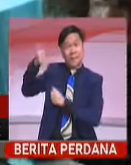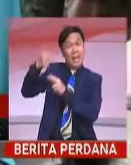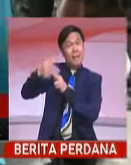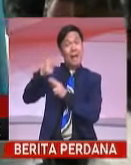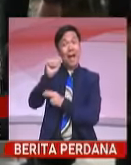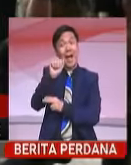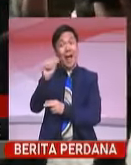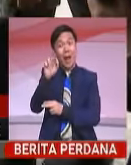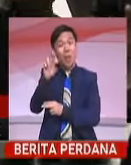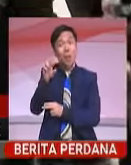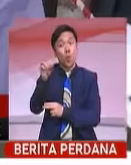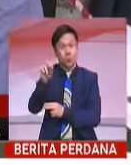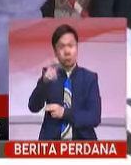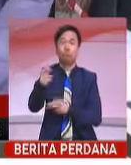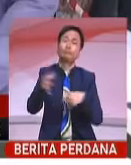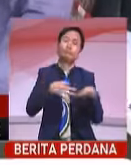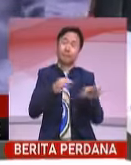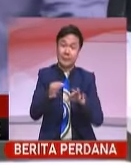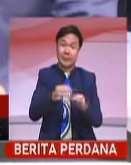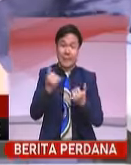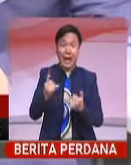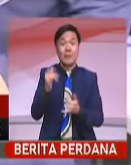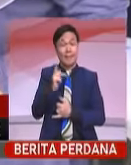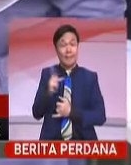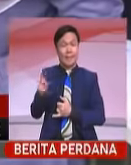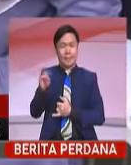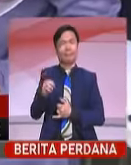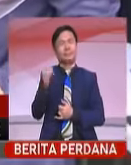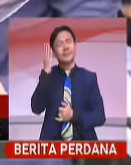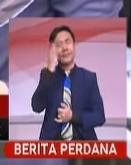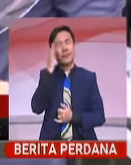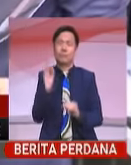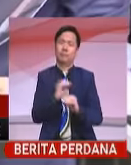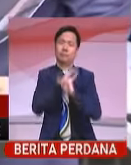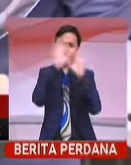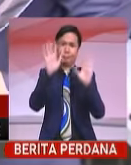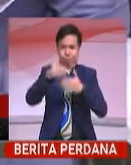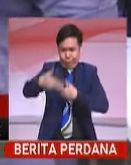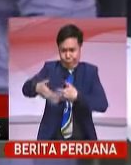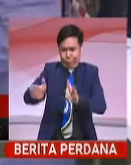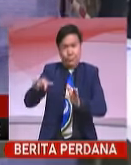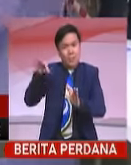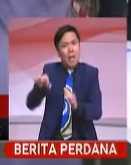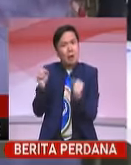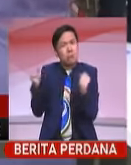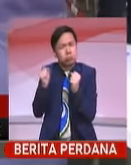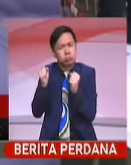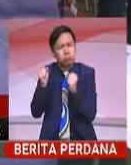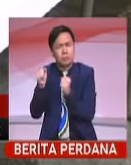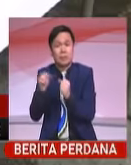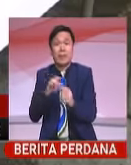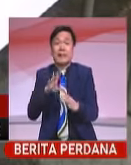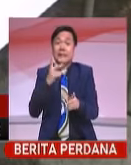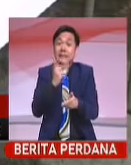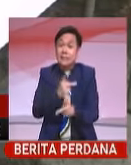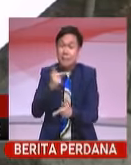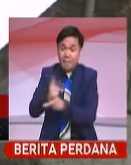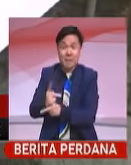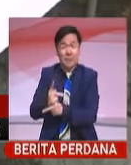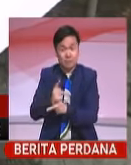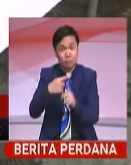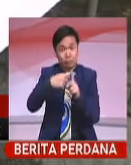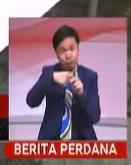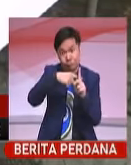menerusi latihan terbabit, KKM mendapat gambaran jelas pengendalian thermal shipper, penilaian suhu penyimpanan dibuat,